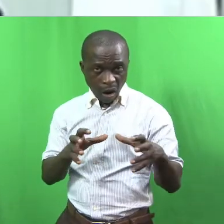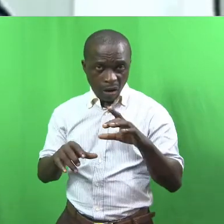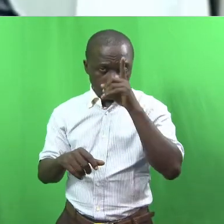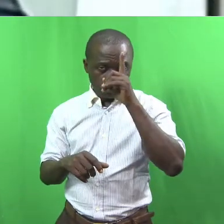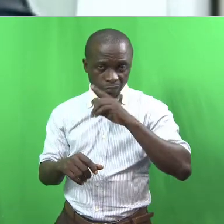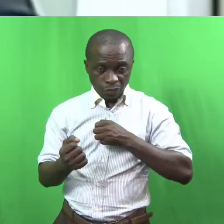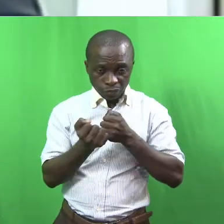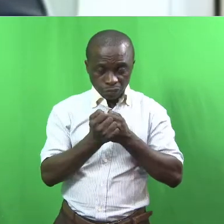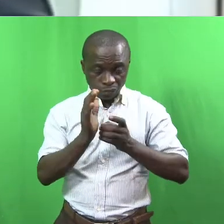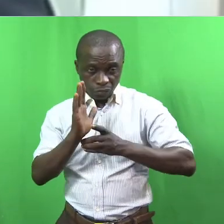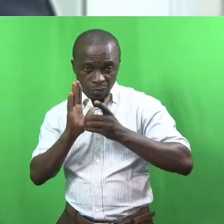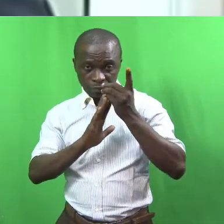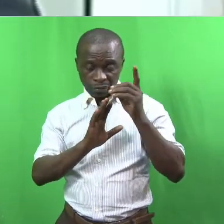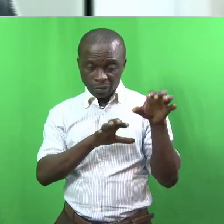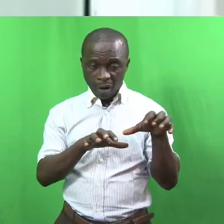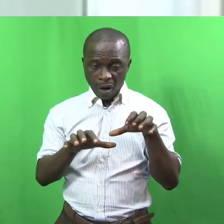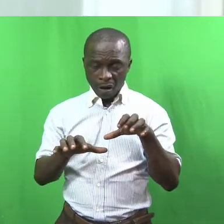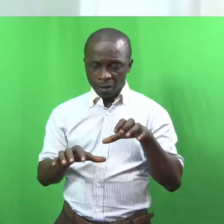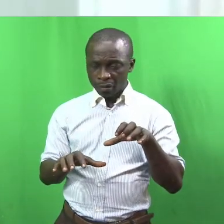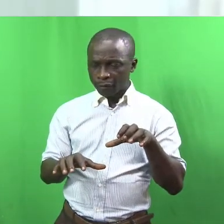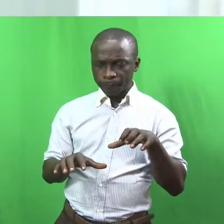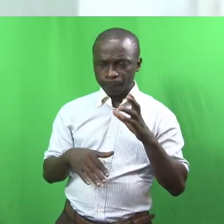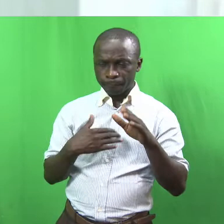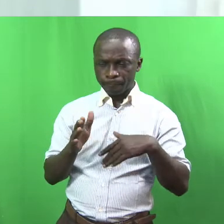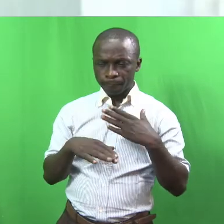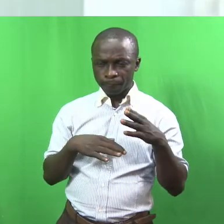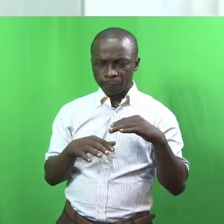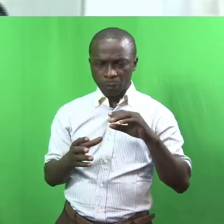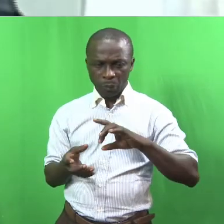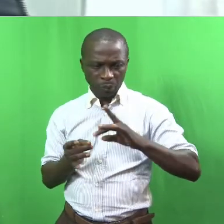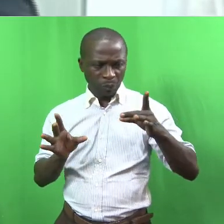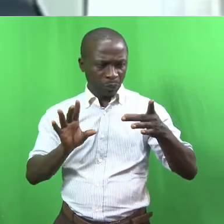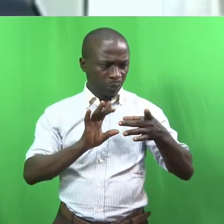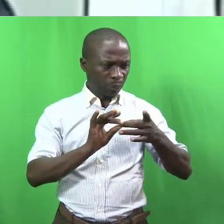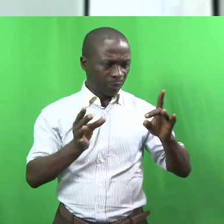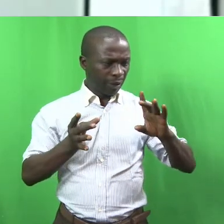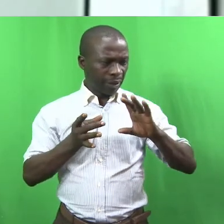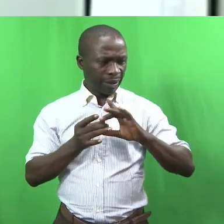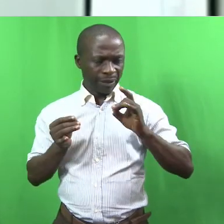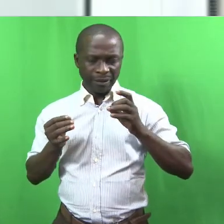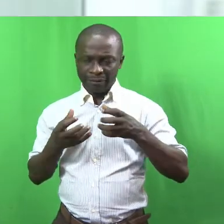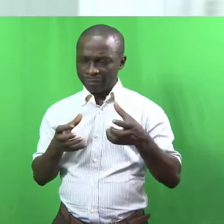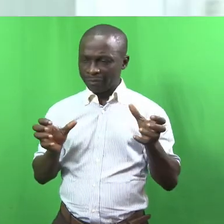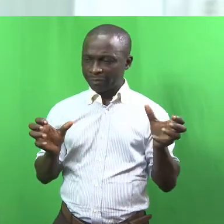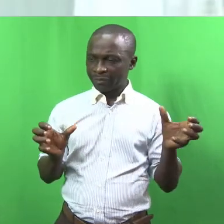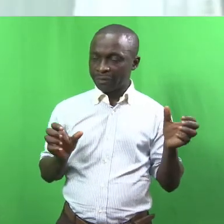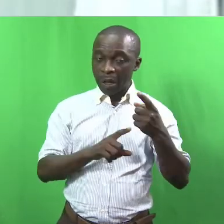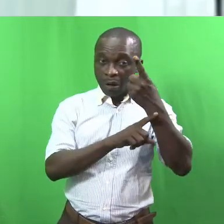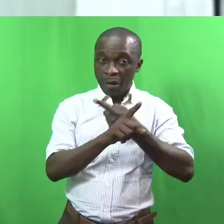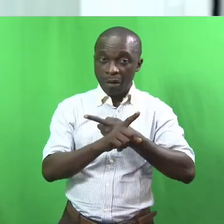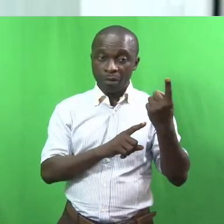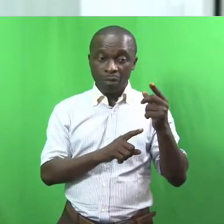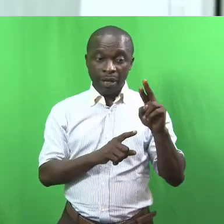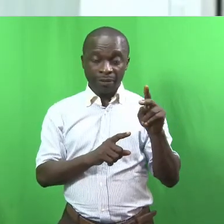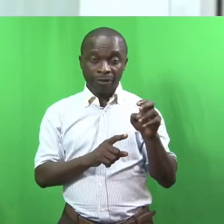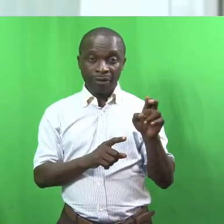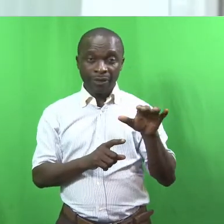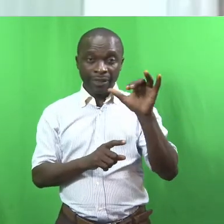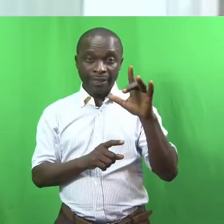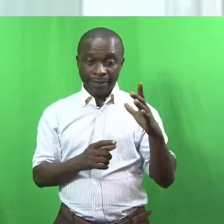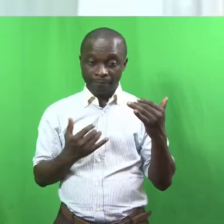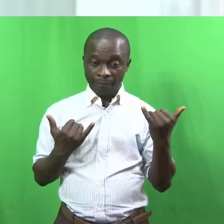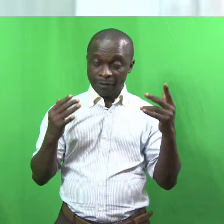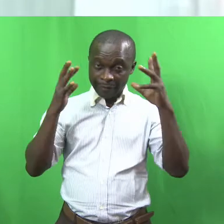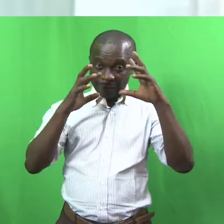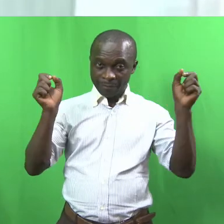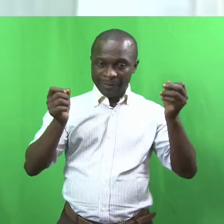Après avoir pris le temps de faire la synthèse de consultations politiques qui l'a menée au mois de novembre, le chef de l'État congolais Félix Tshisekedi